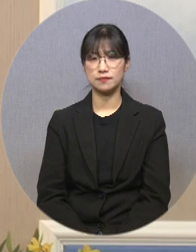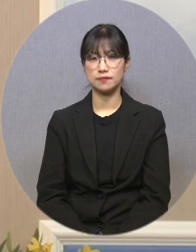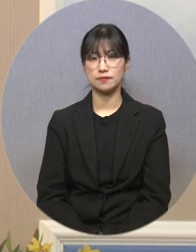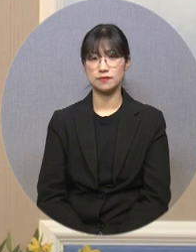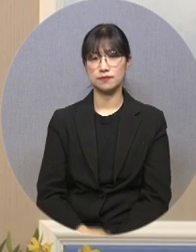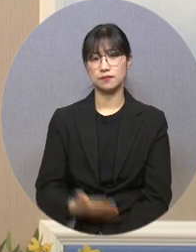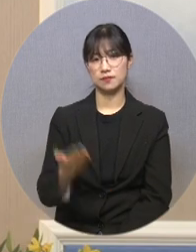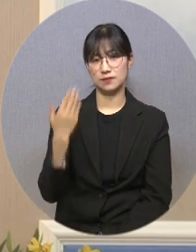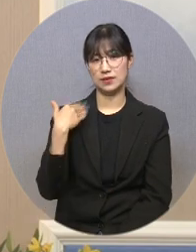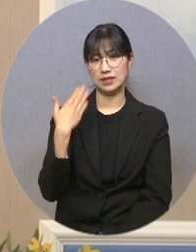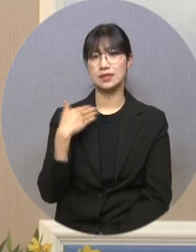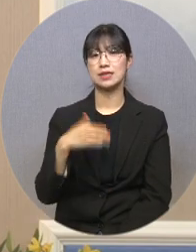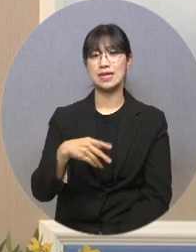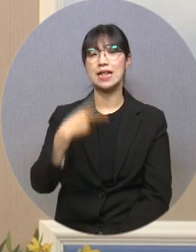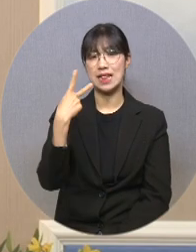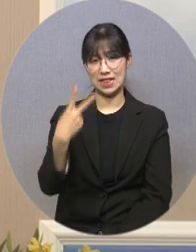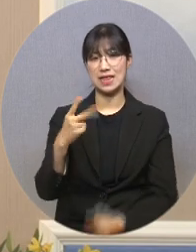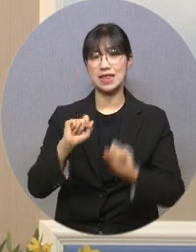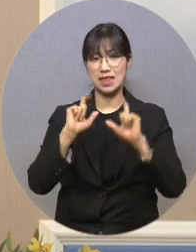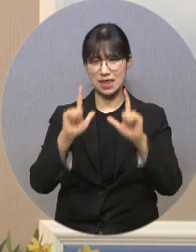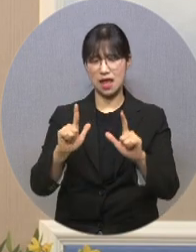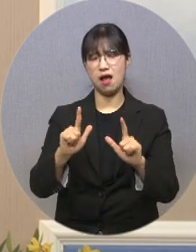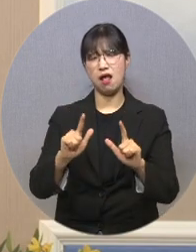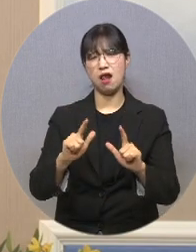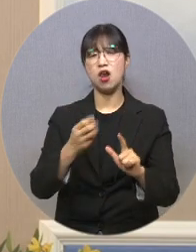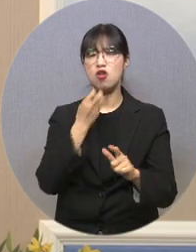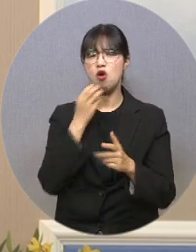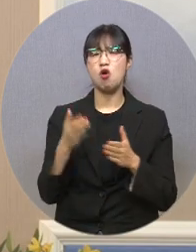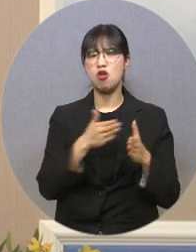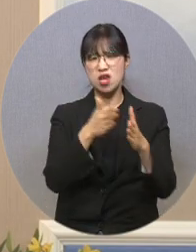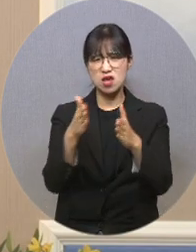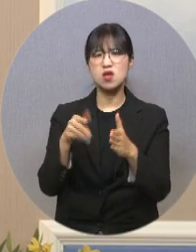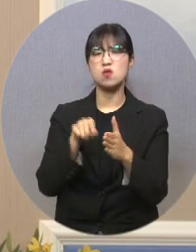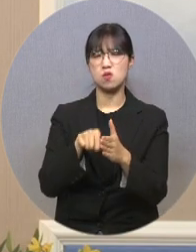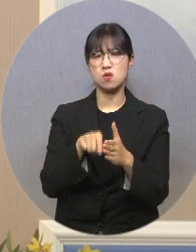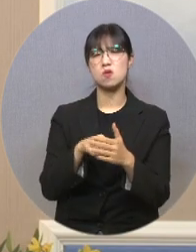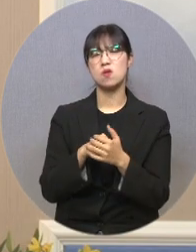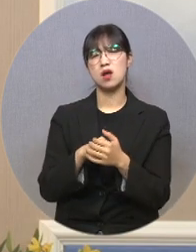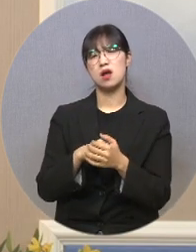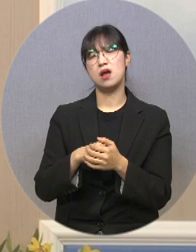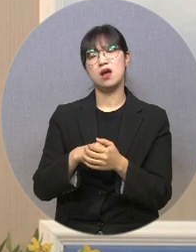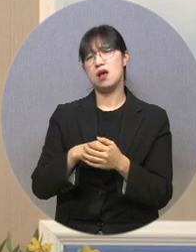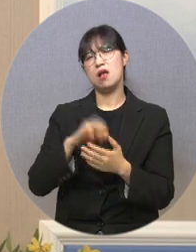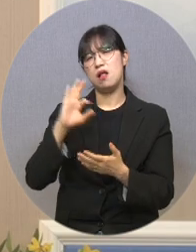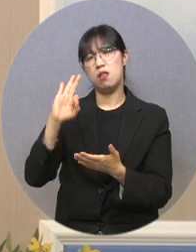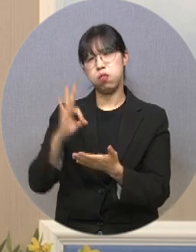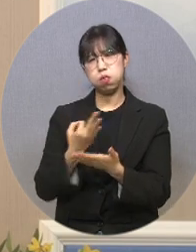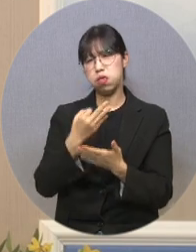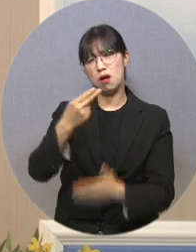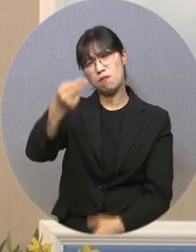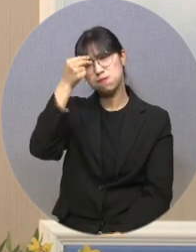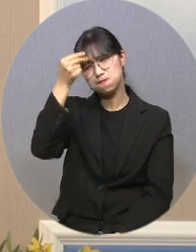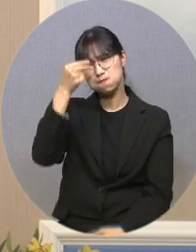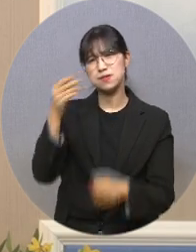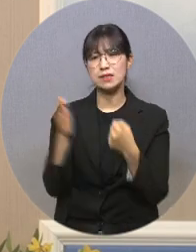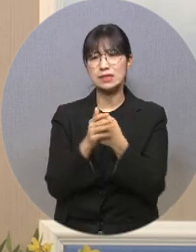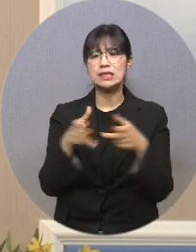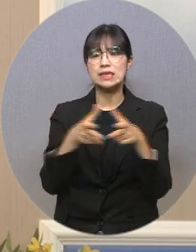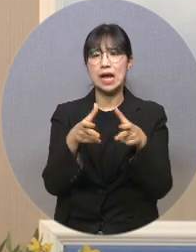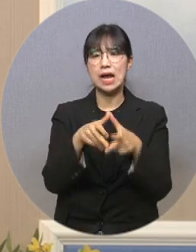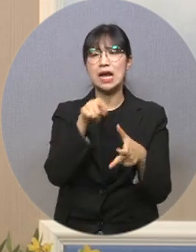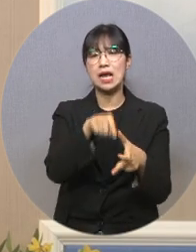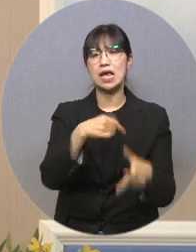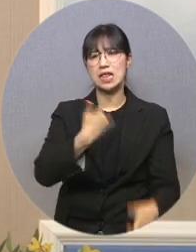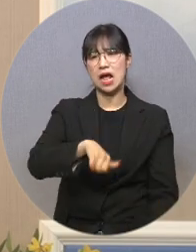지난 2일 경기도에서 생활고에 시달린 부모가 장애를 가진 자녀를 살해하는 사건이 잇따라 발생했는데